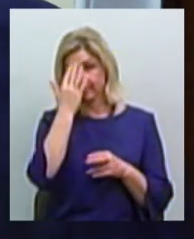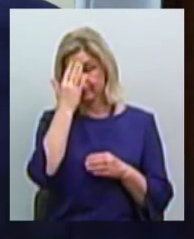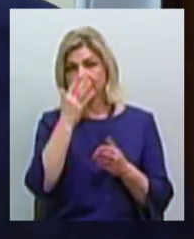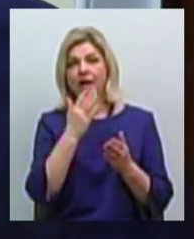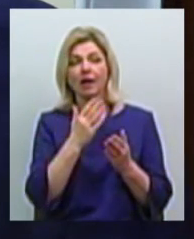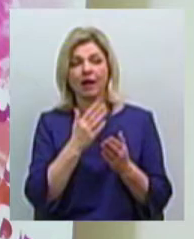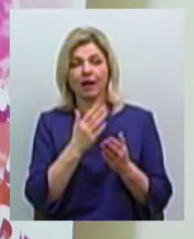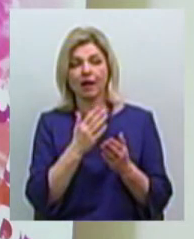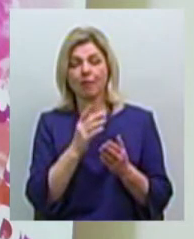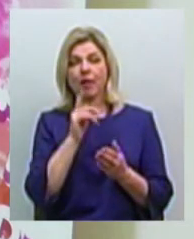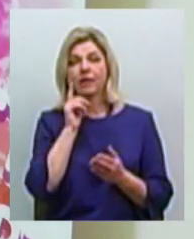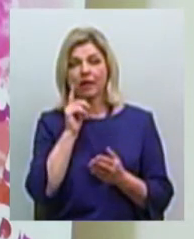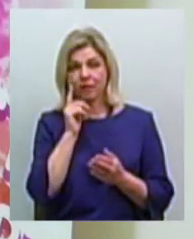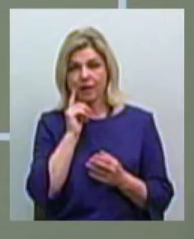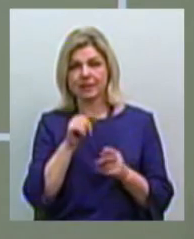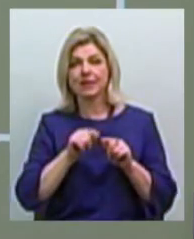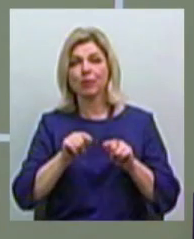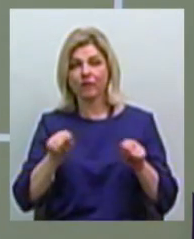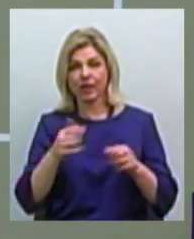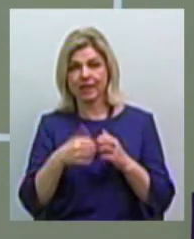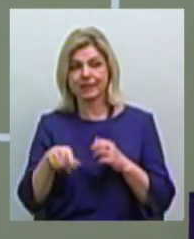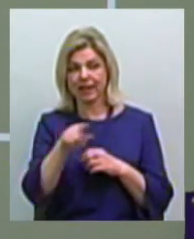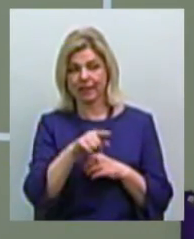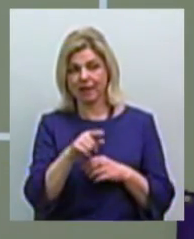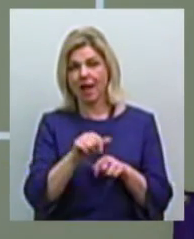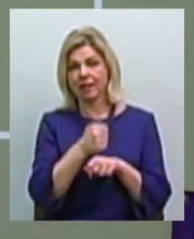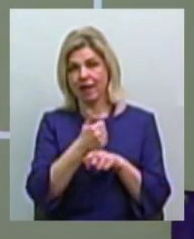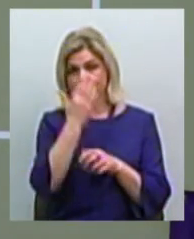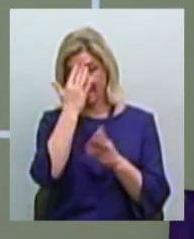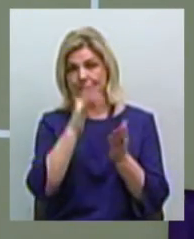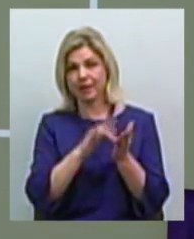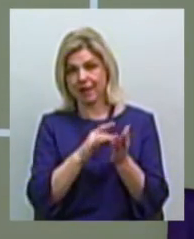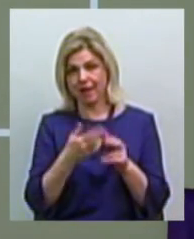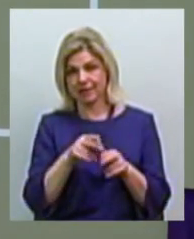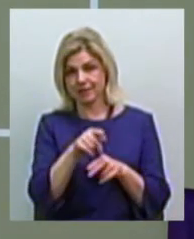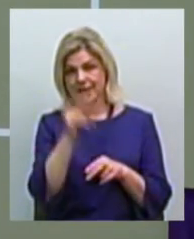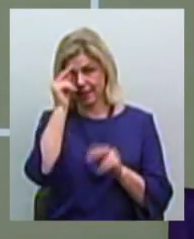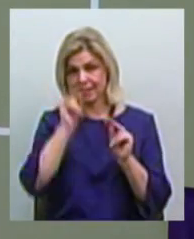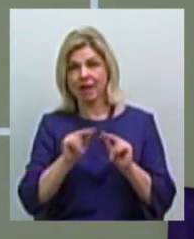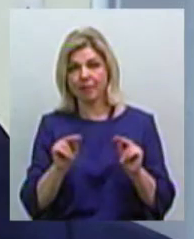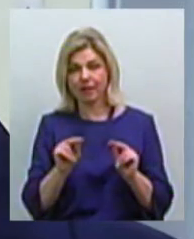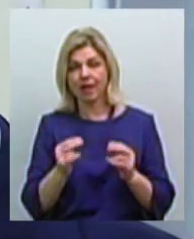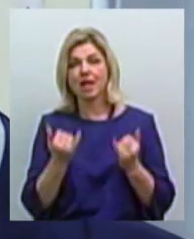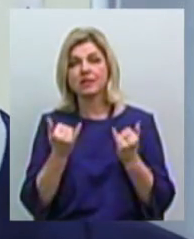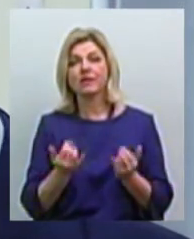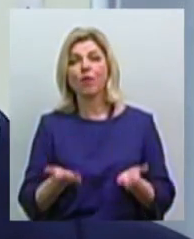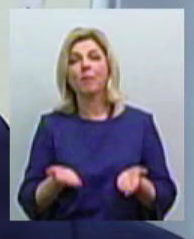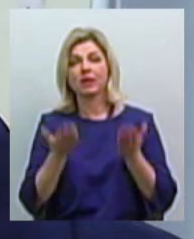культури серед молоді, а також розвиток Інституту пар юристів Миколаївської області. Сьогодні будуть підійматися це питання